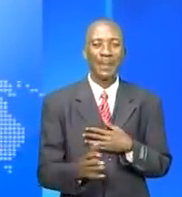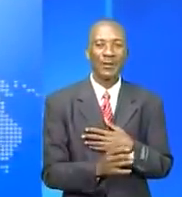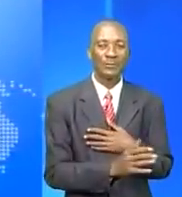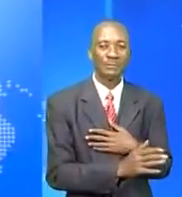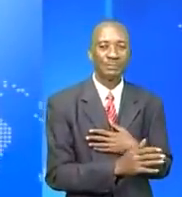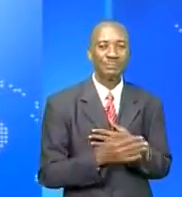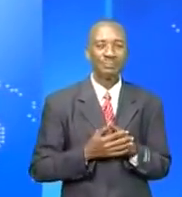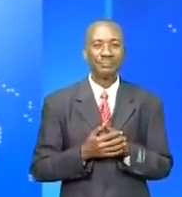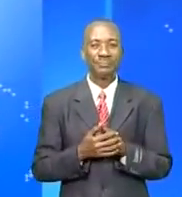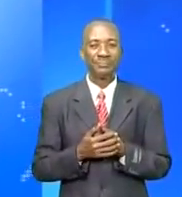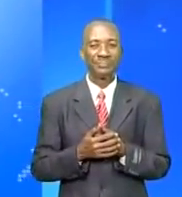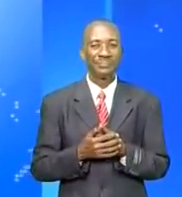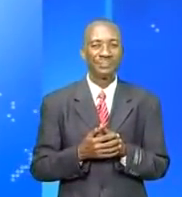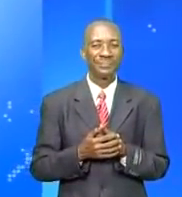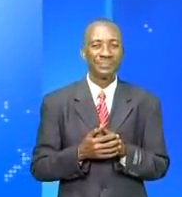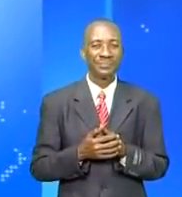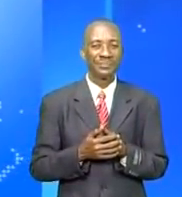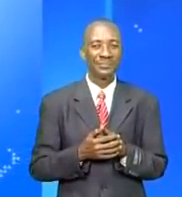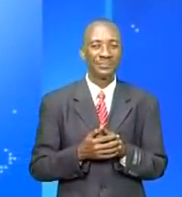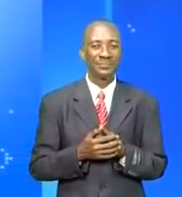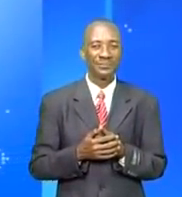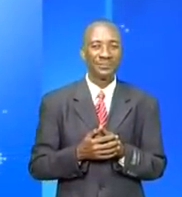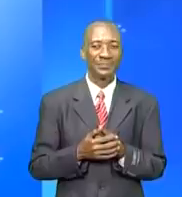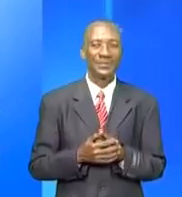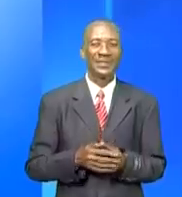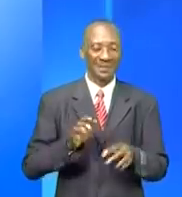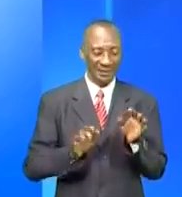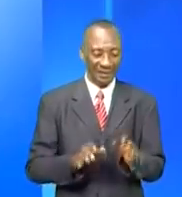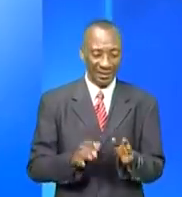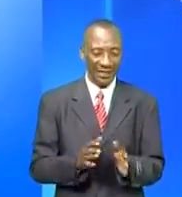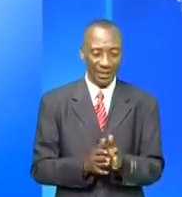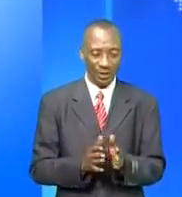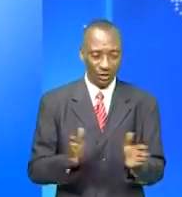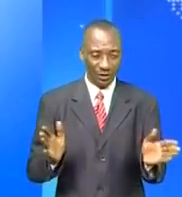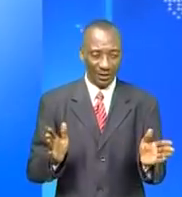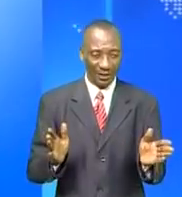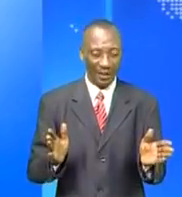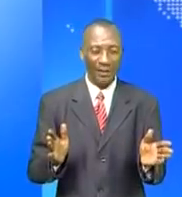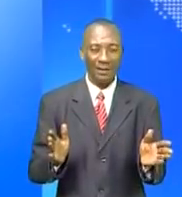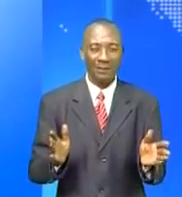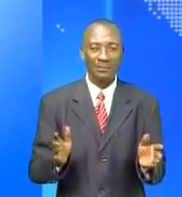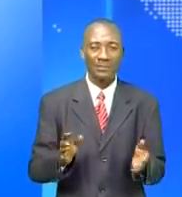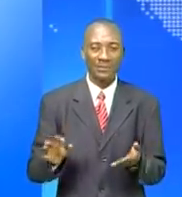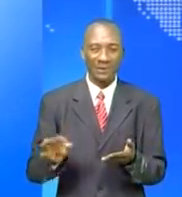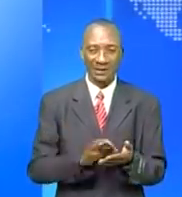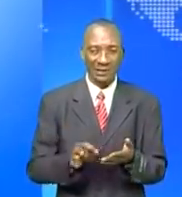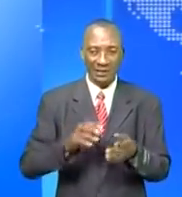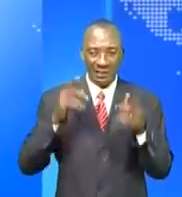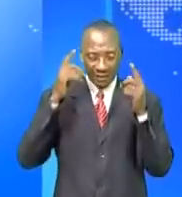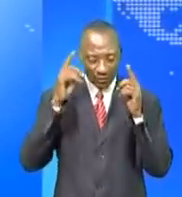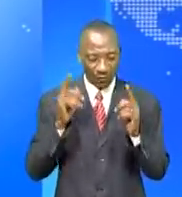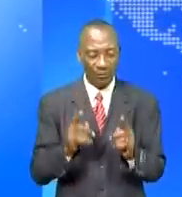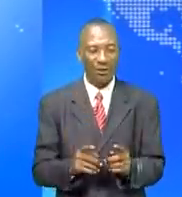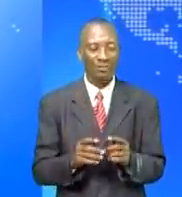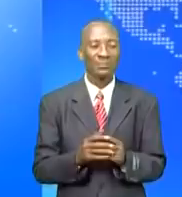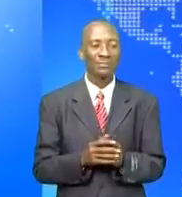Le secrétaire général de la CICOS, Enone Judith Nfundem, a signé un contrat de subvention qui a été